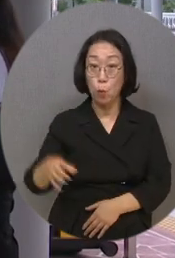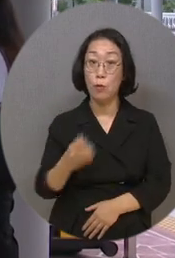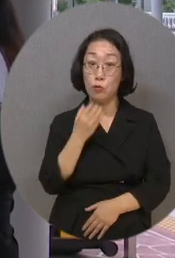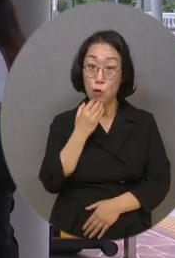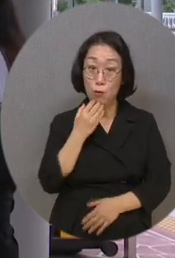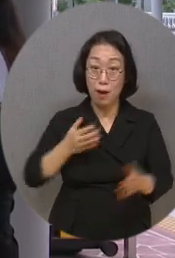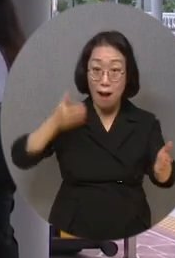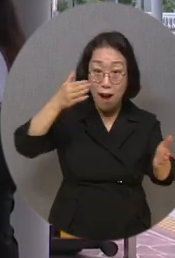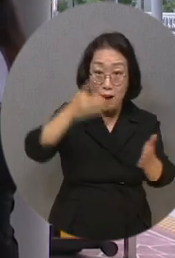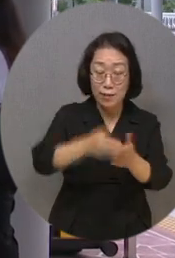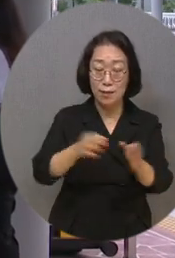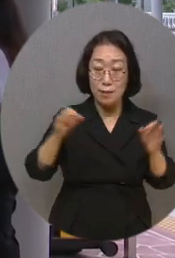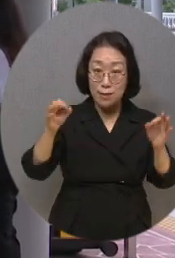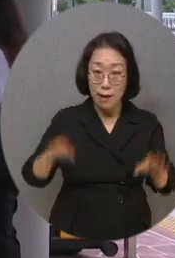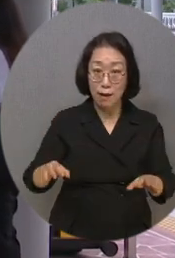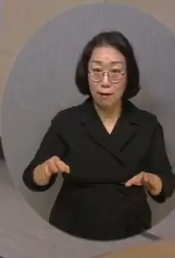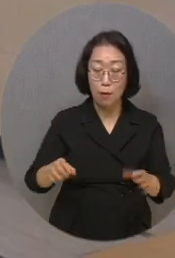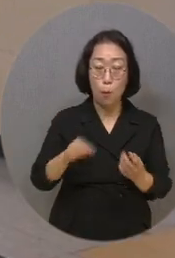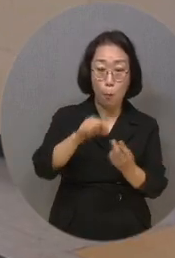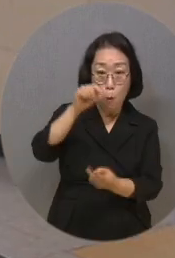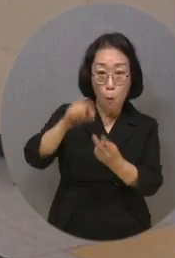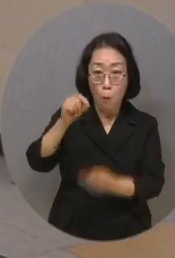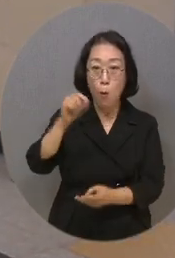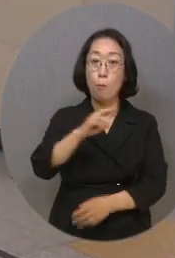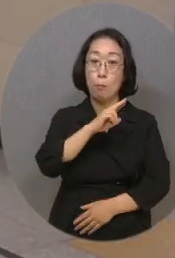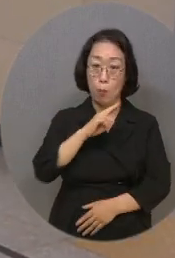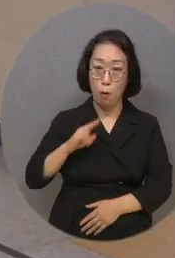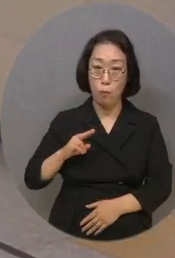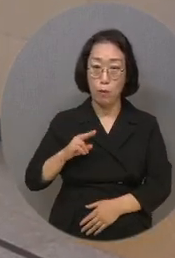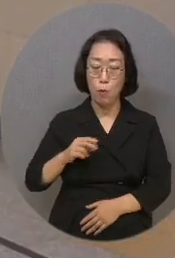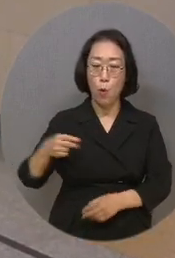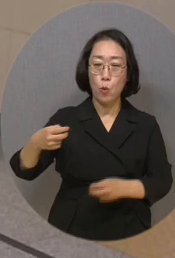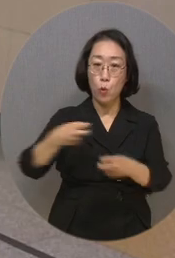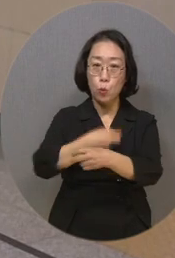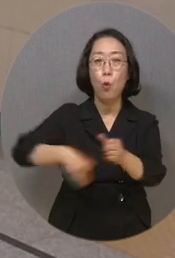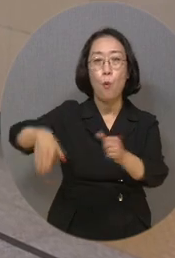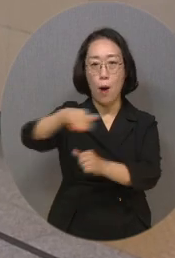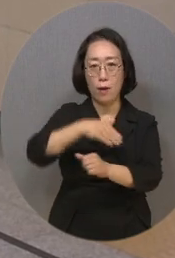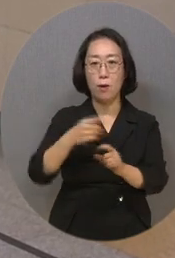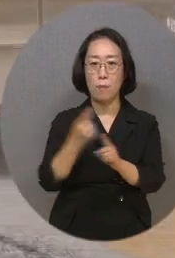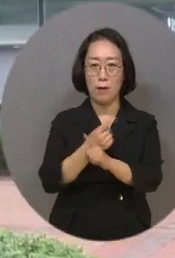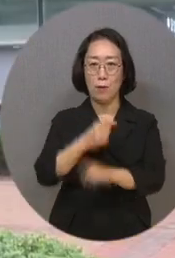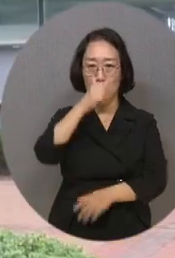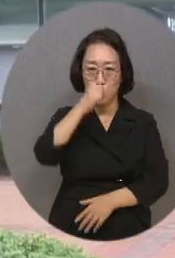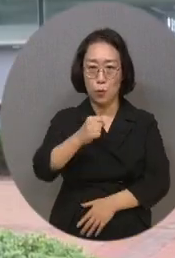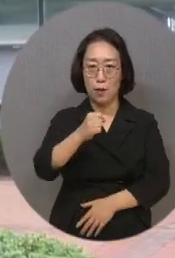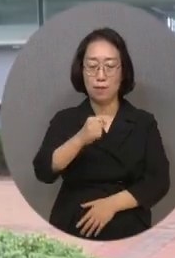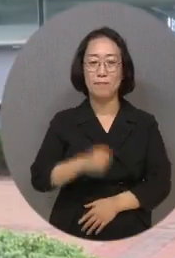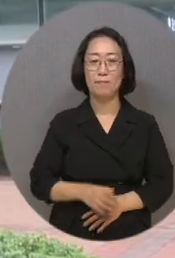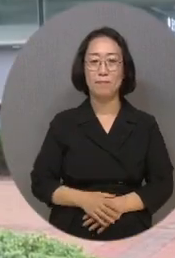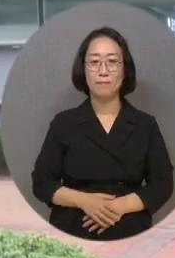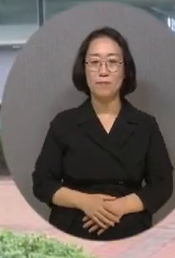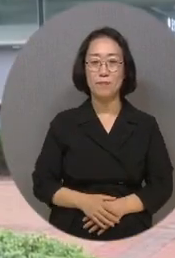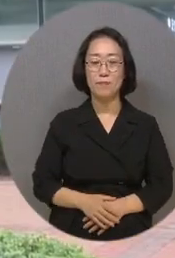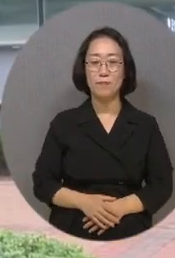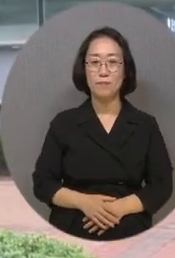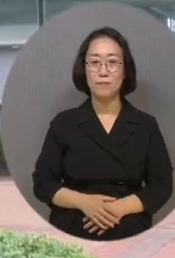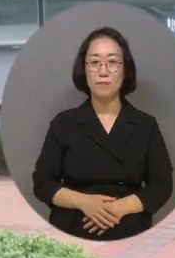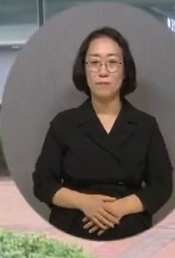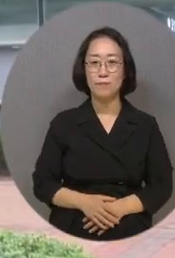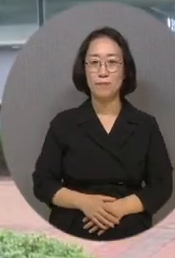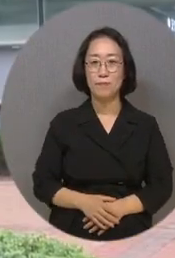더 다양한 선택지를 제공하며 교통 인프라 개선에 기여하고 있습니다. 복지TV 뉴스